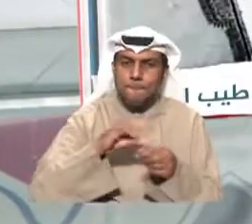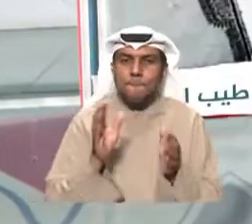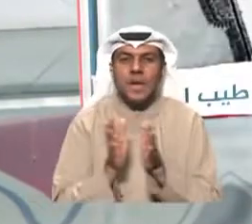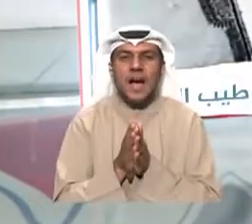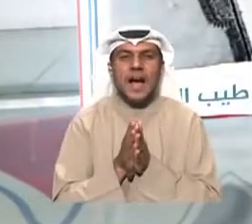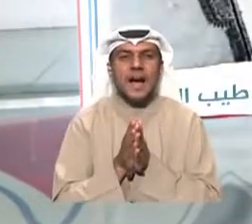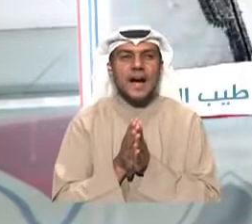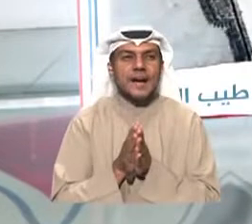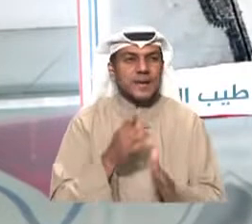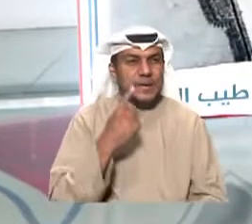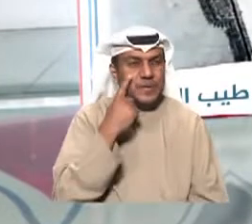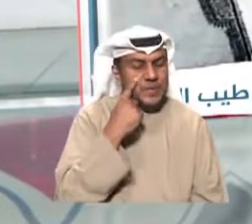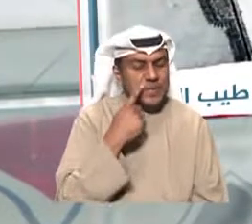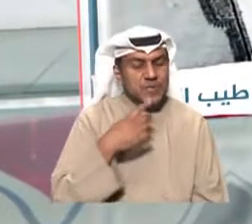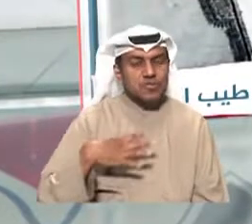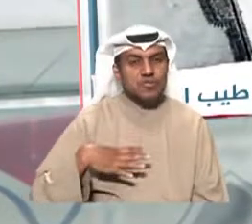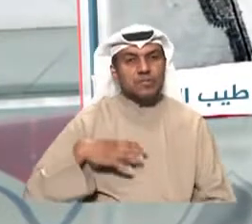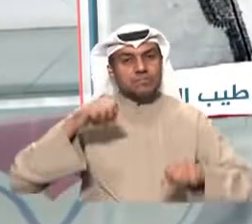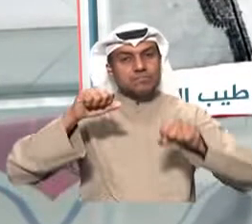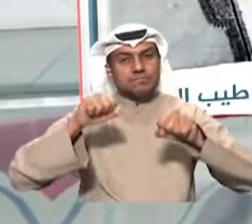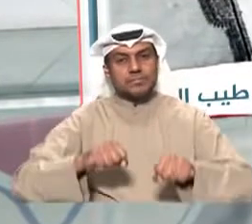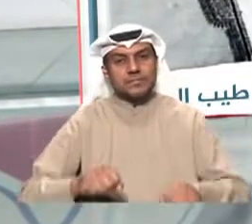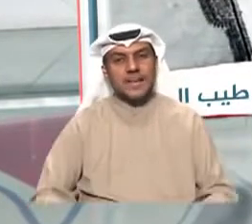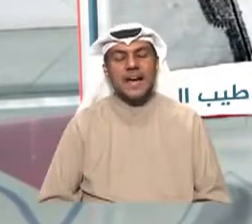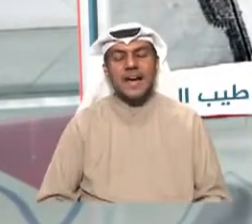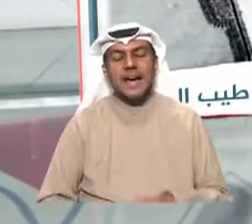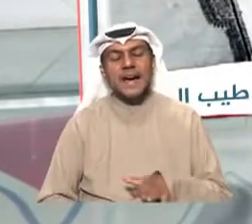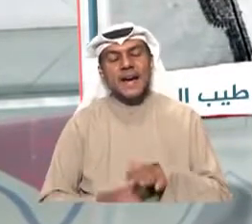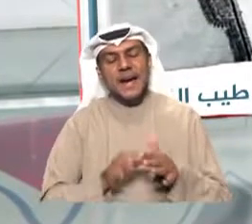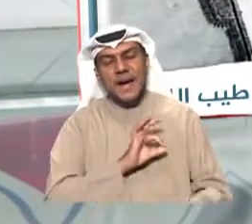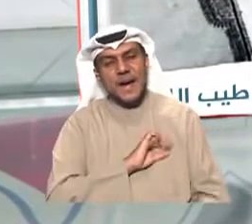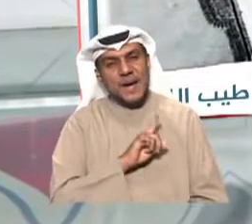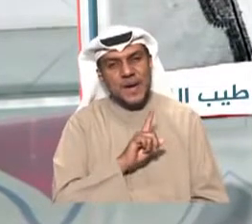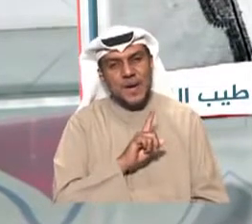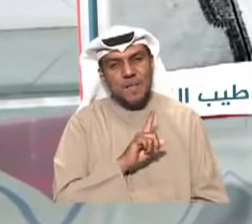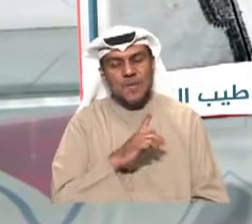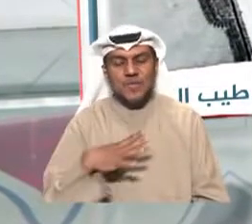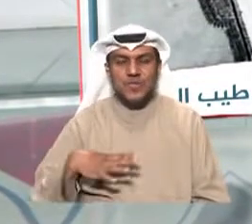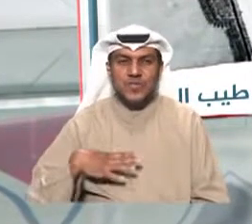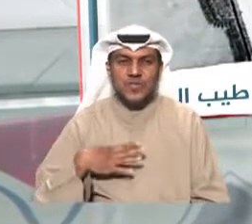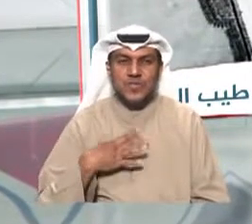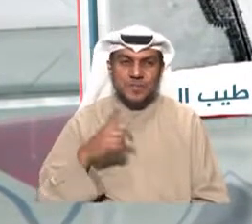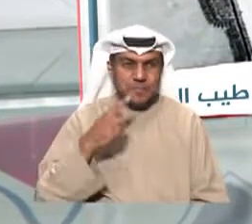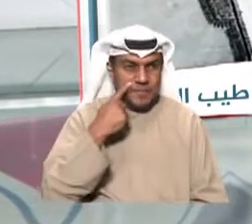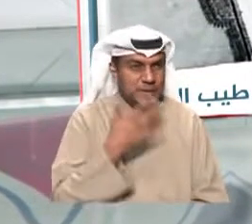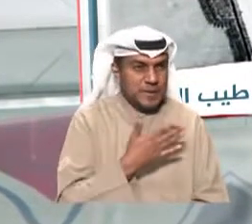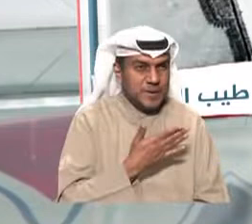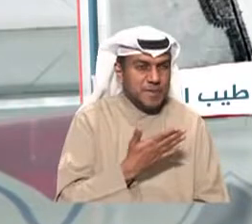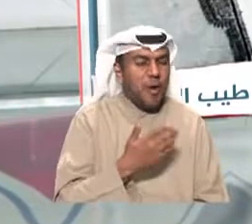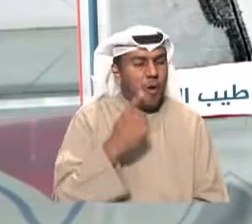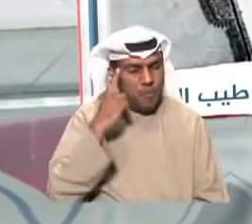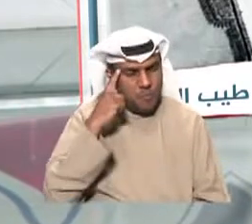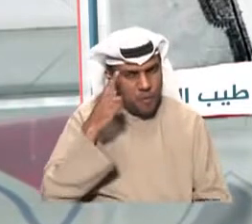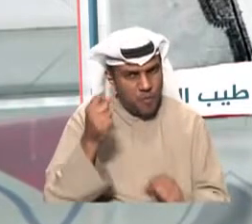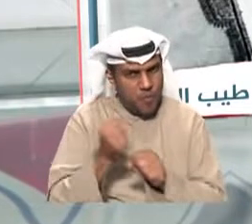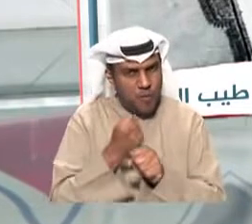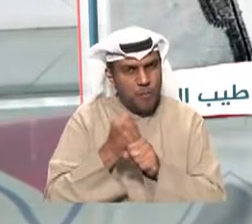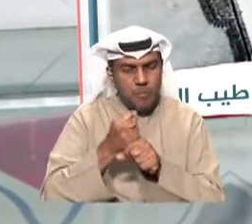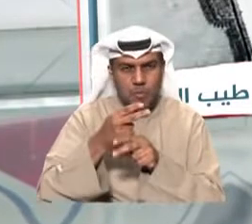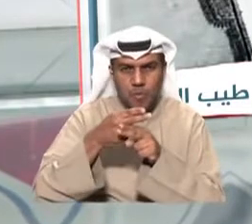جلوس الأمير الراحل عبد الله السالم الصباح رحمه الله تكريما له ولدوره المشهود في استقلال